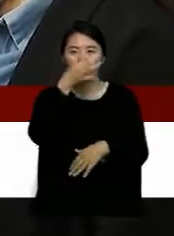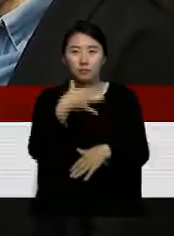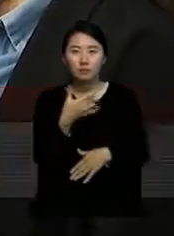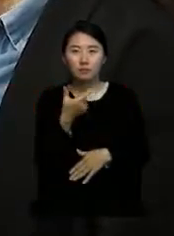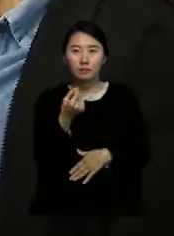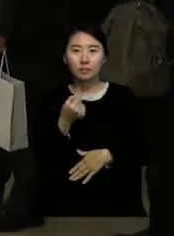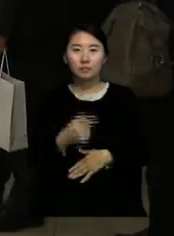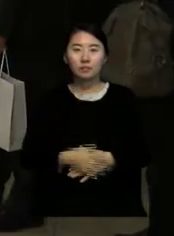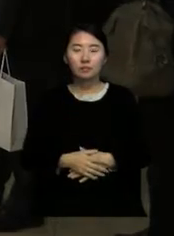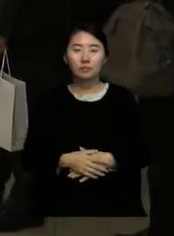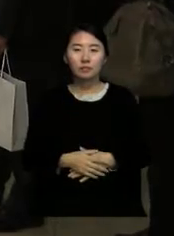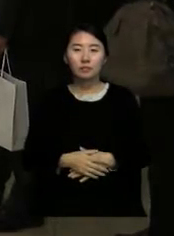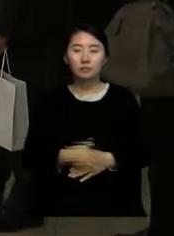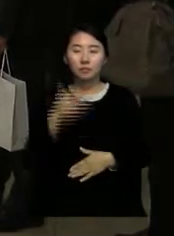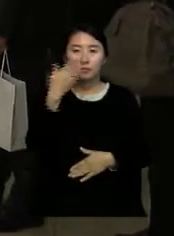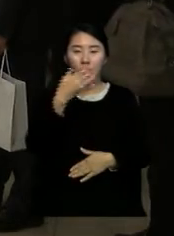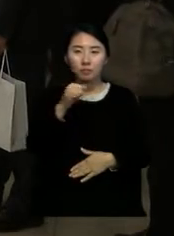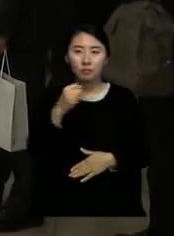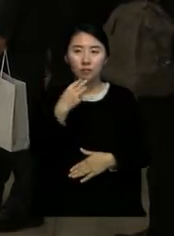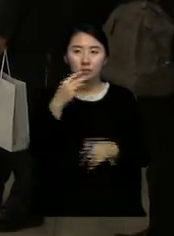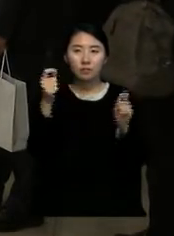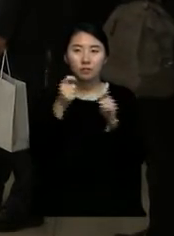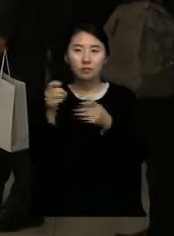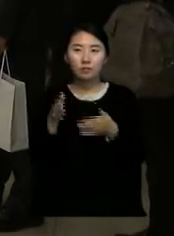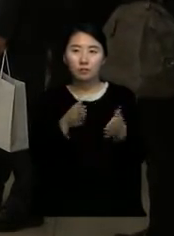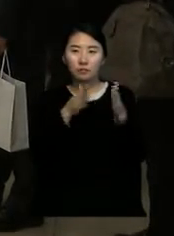같습니다. 구리시는 경기도와